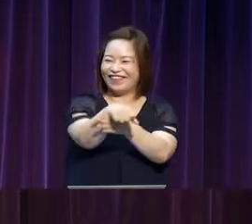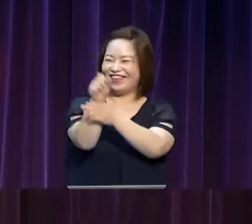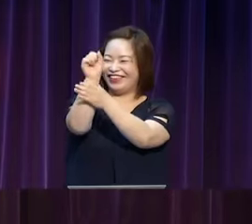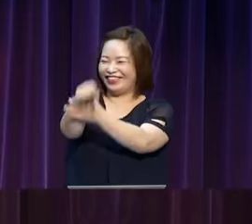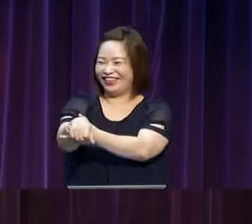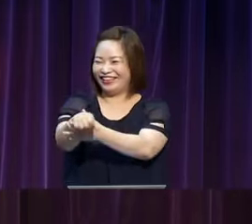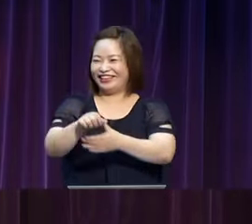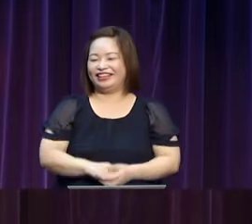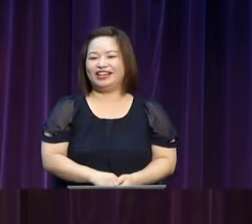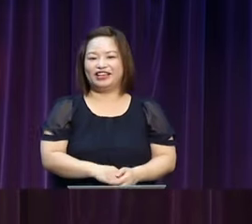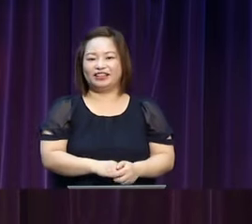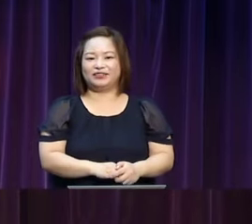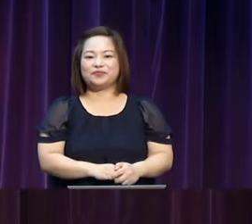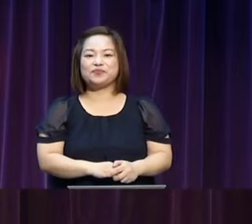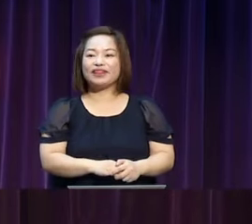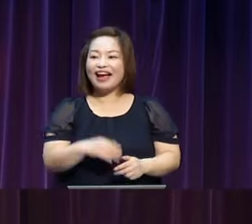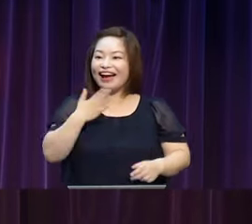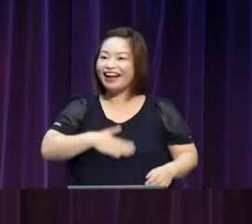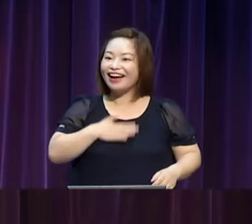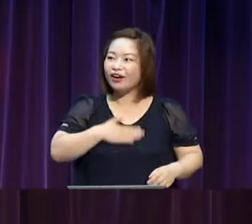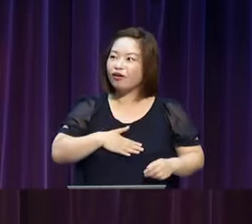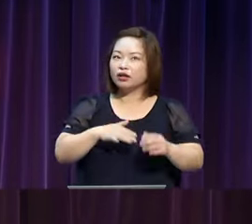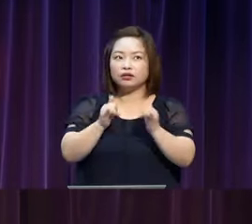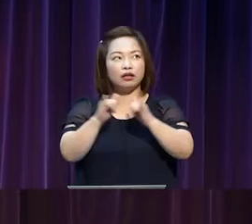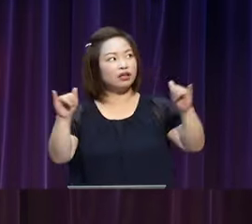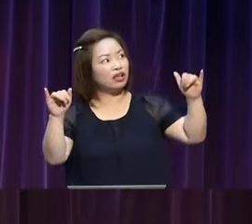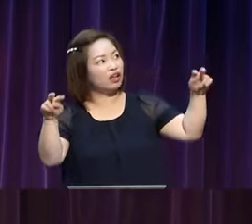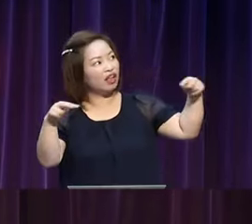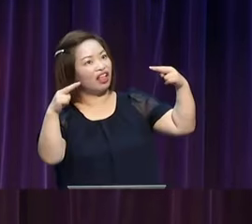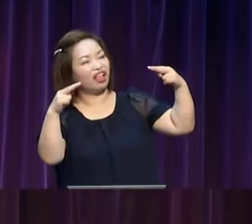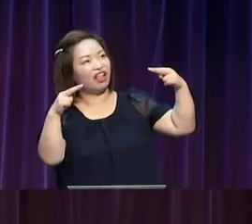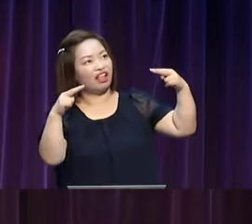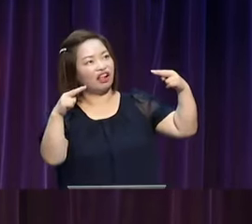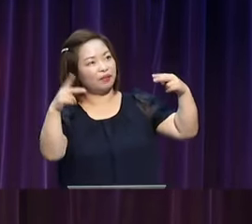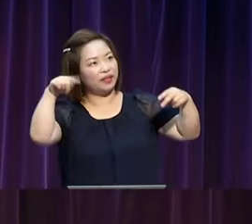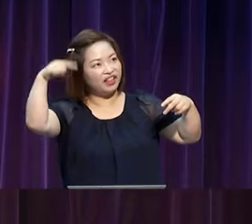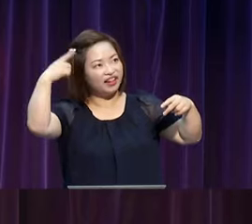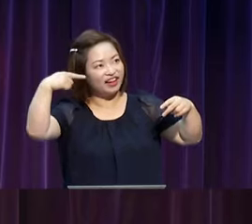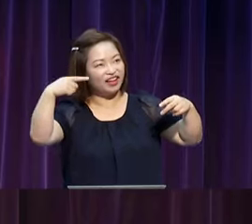잘도 열렸네. 사람들이 이래 쳐다봐요.